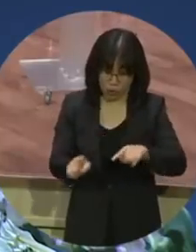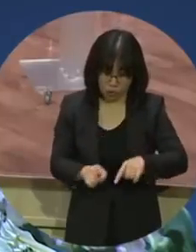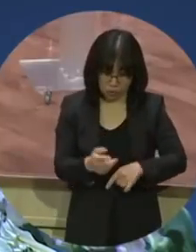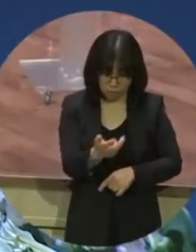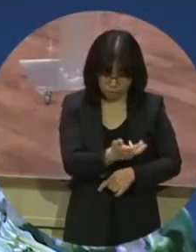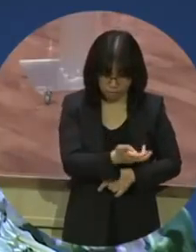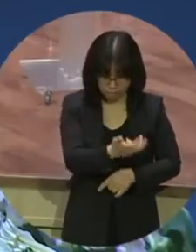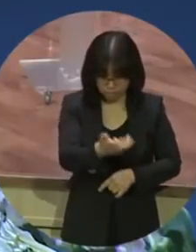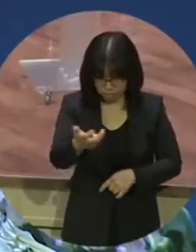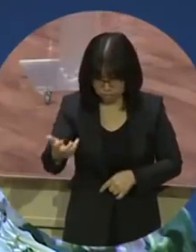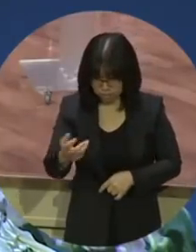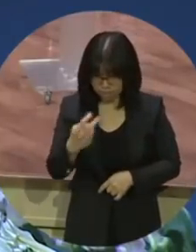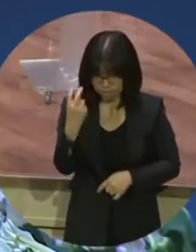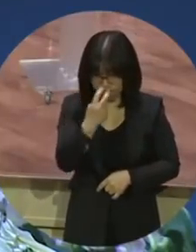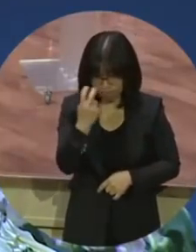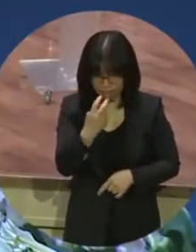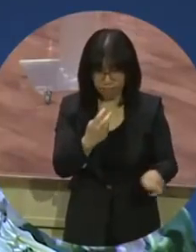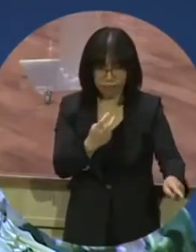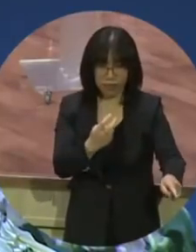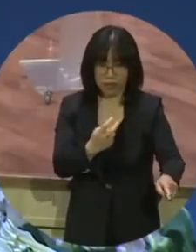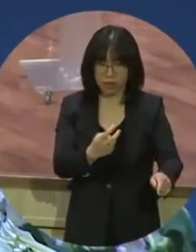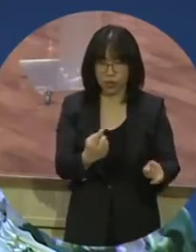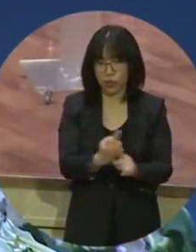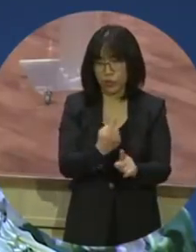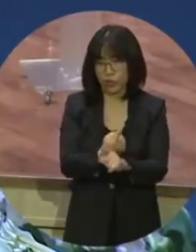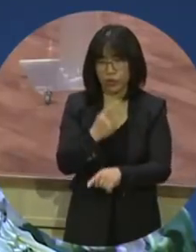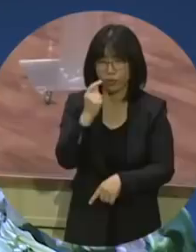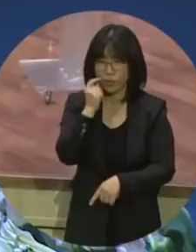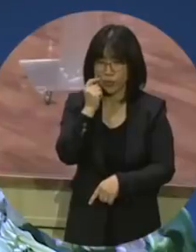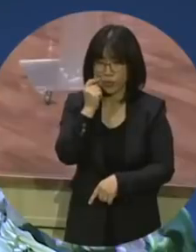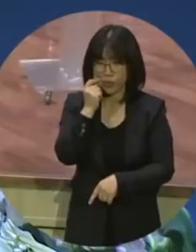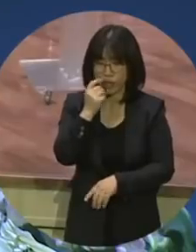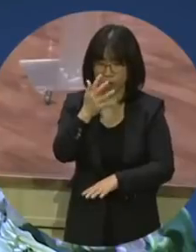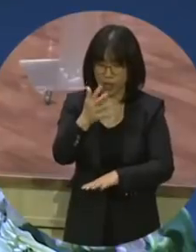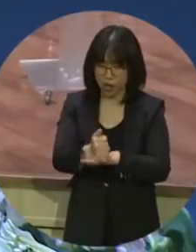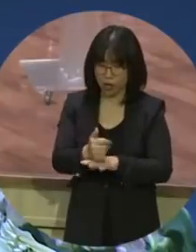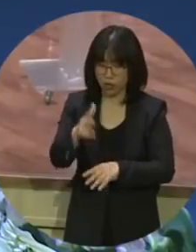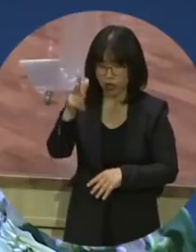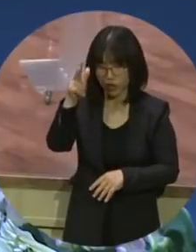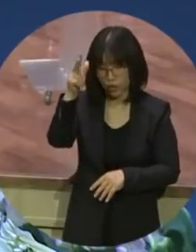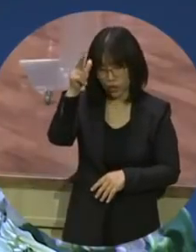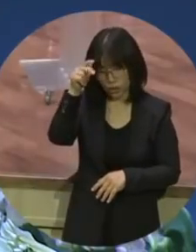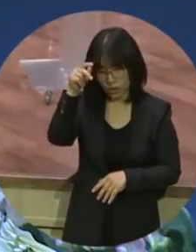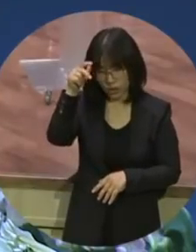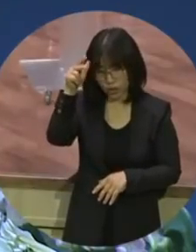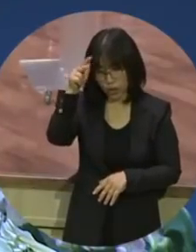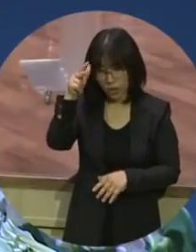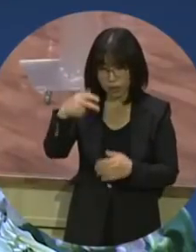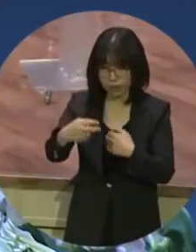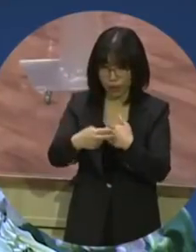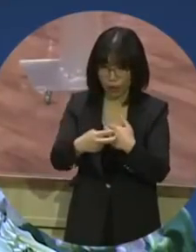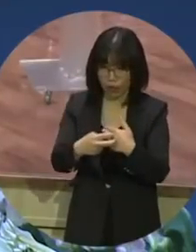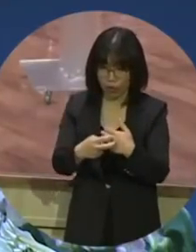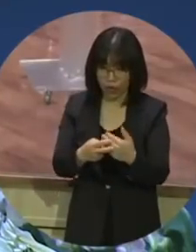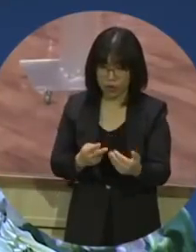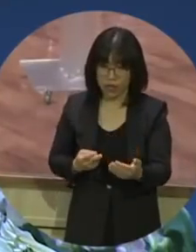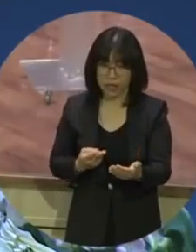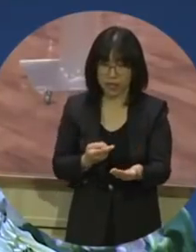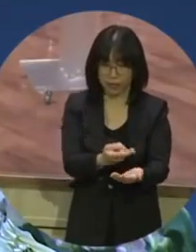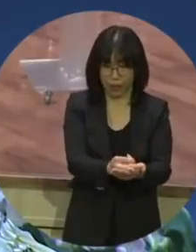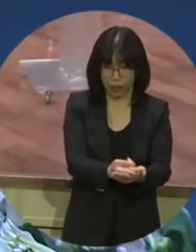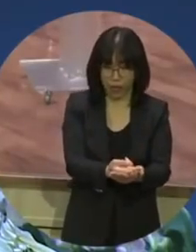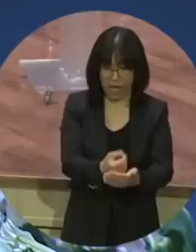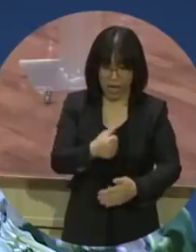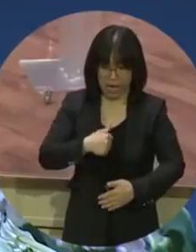없는 거죠. 그러다 결국 정신병원에도 몇 번 이제 넣고 이제 그런 상황이 벌어졌습니다. 어느 날 이 아들이 유서를